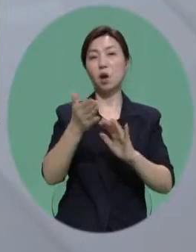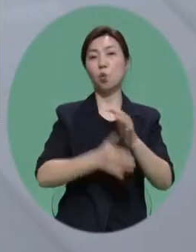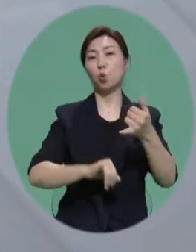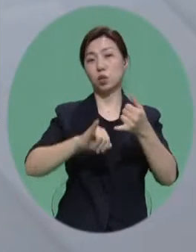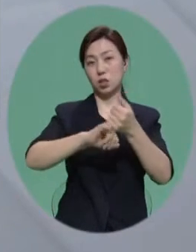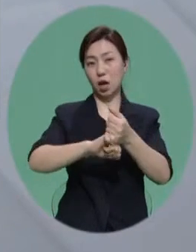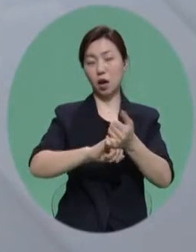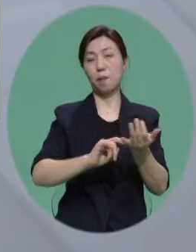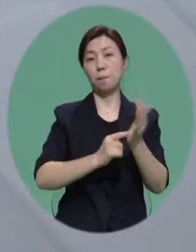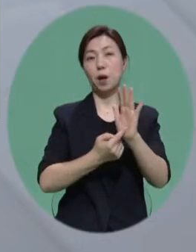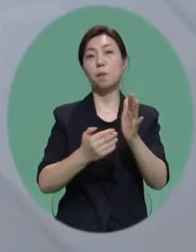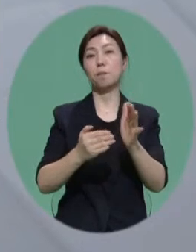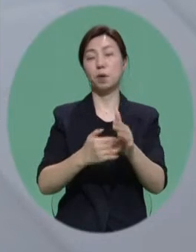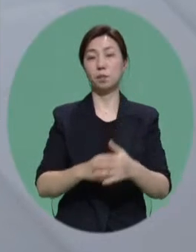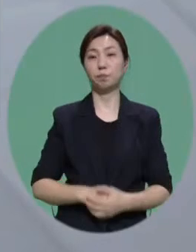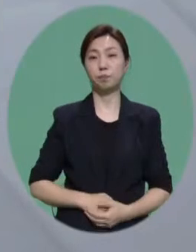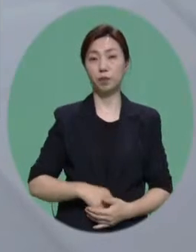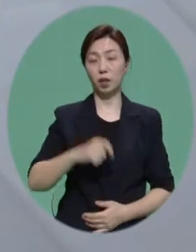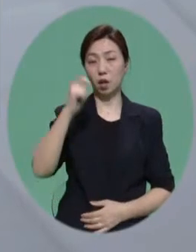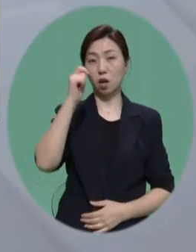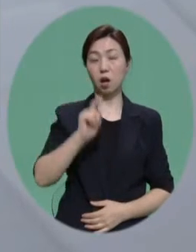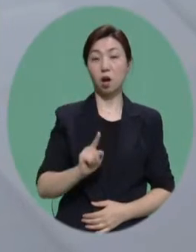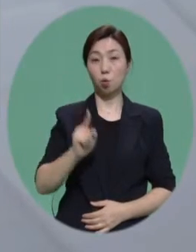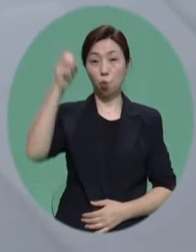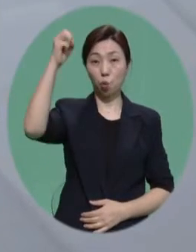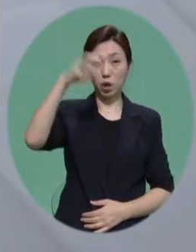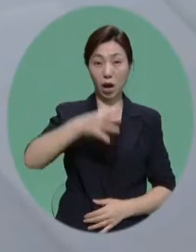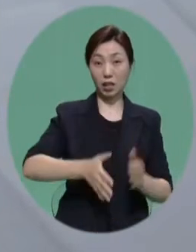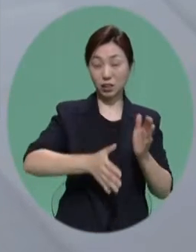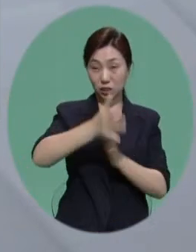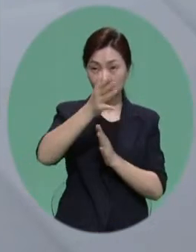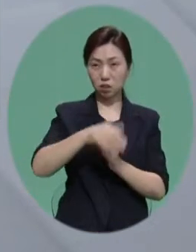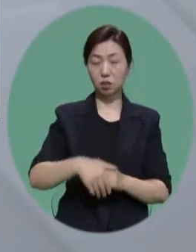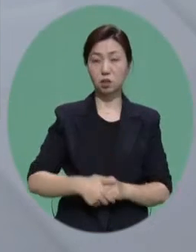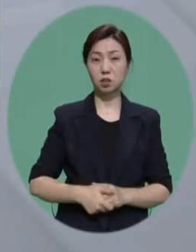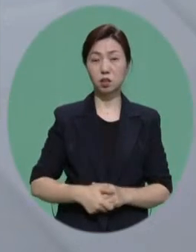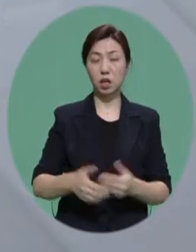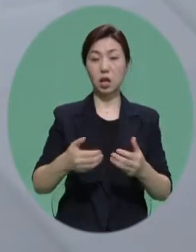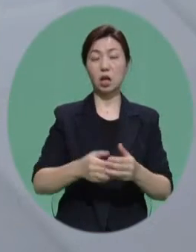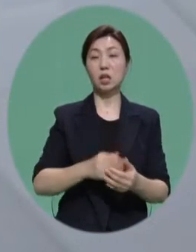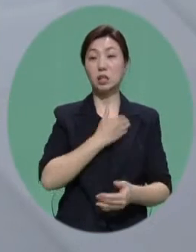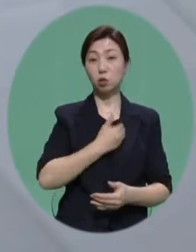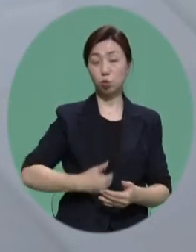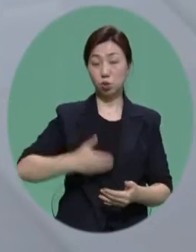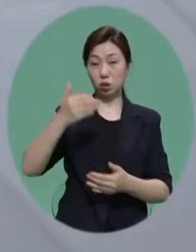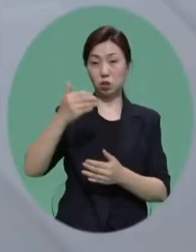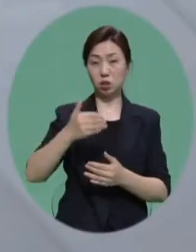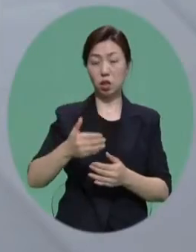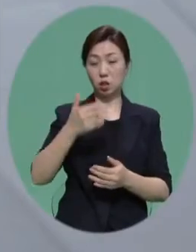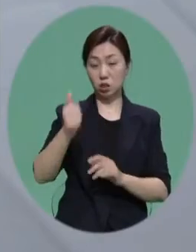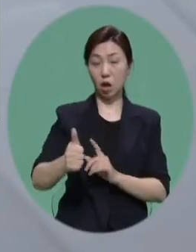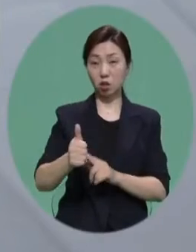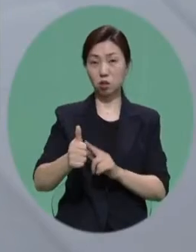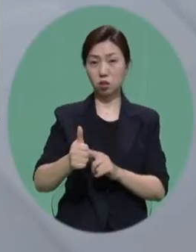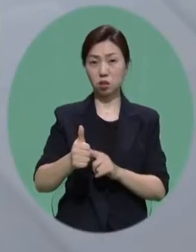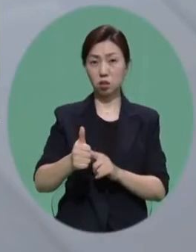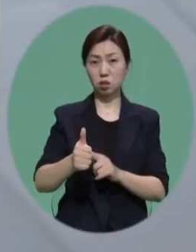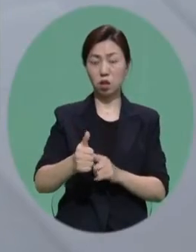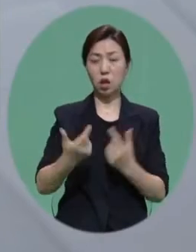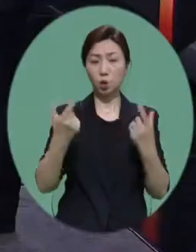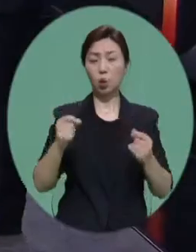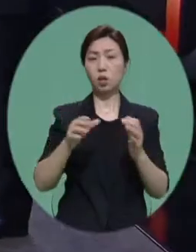고양시는 같은 기간에 저작 단체장이 정신병원에 보낸 사람이 하나도 없는데 성남시는 내